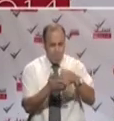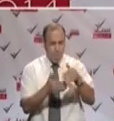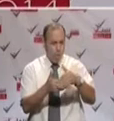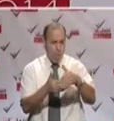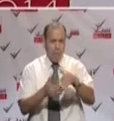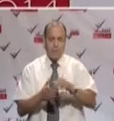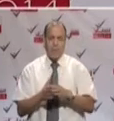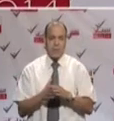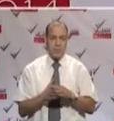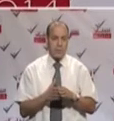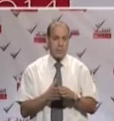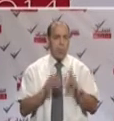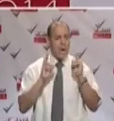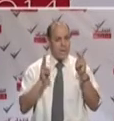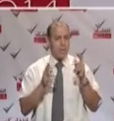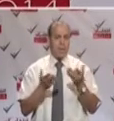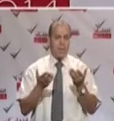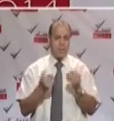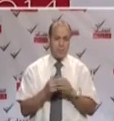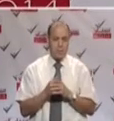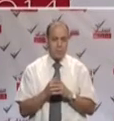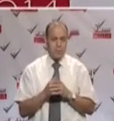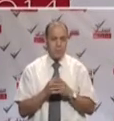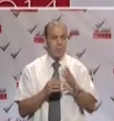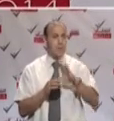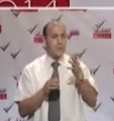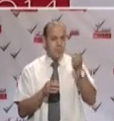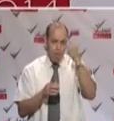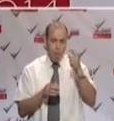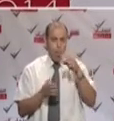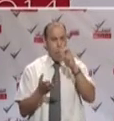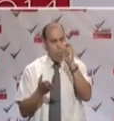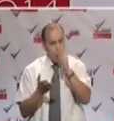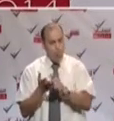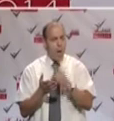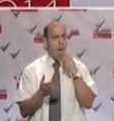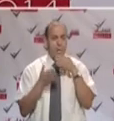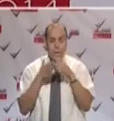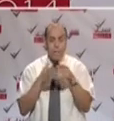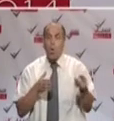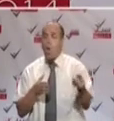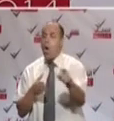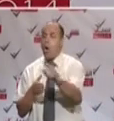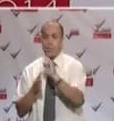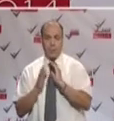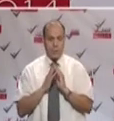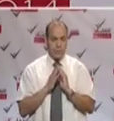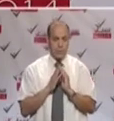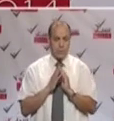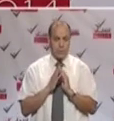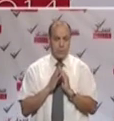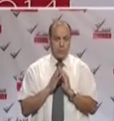وحمام الغزاز وقليبيا وصاحب جبل وقربة، ندعوكم جميعا